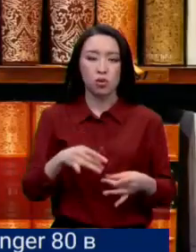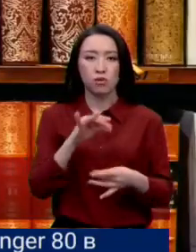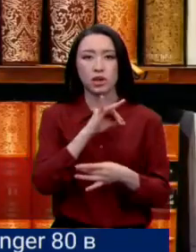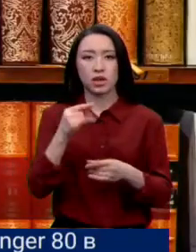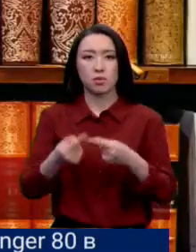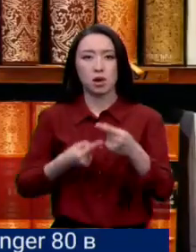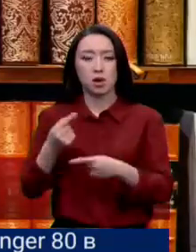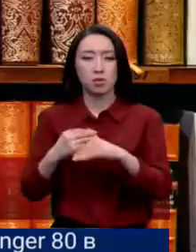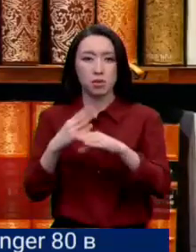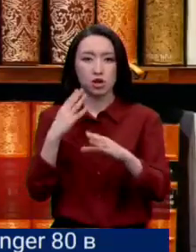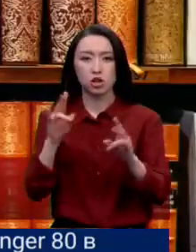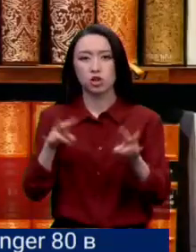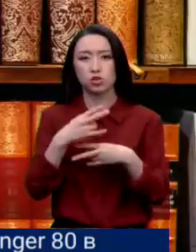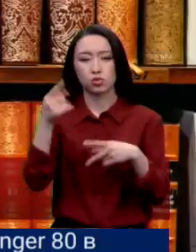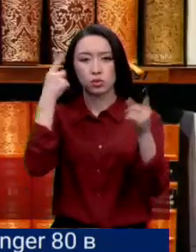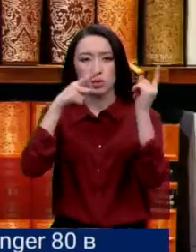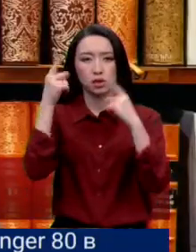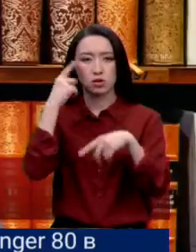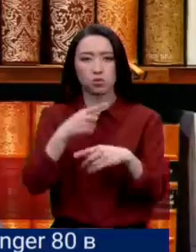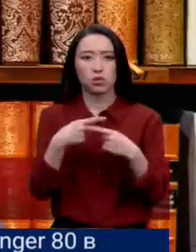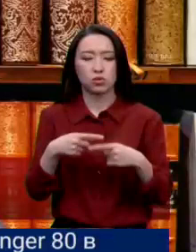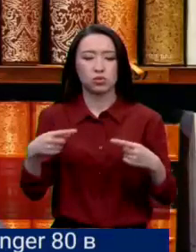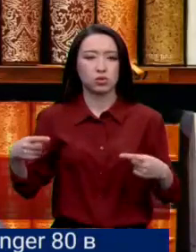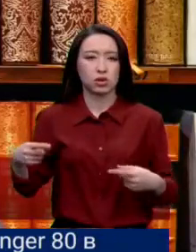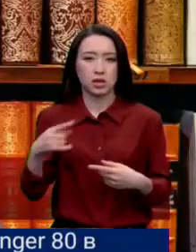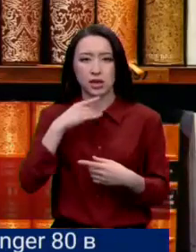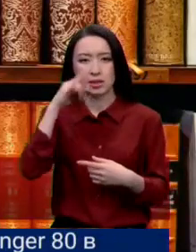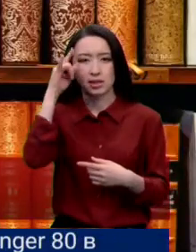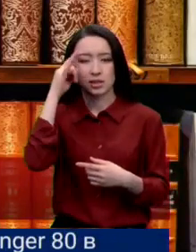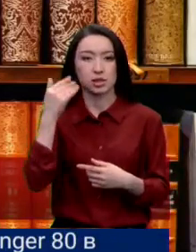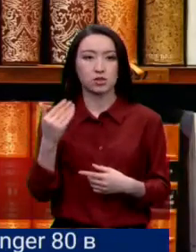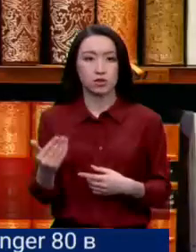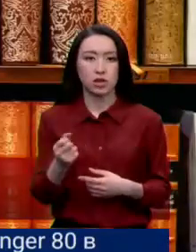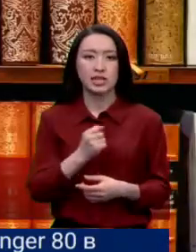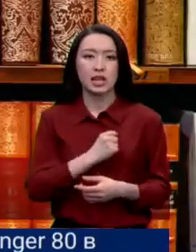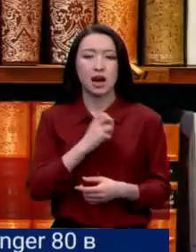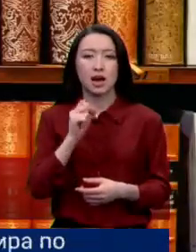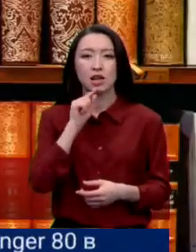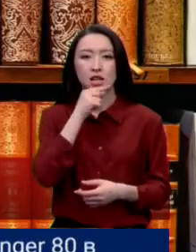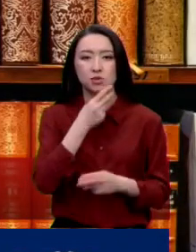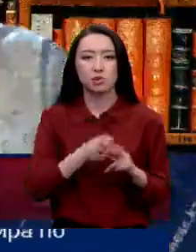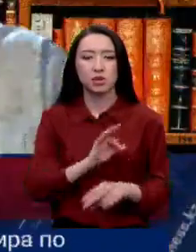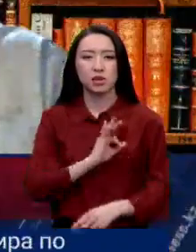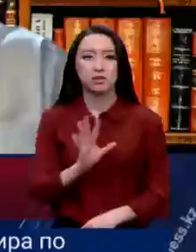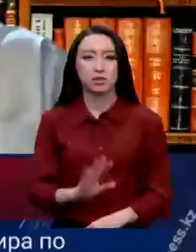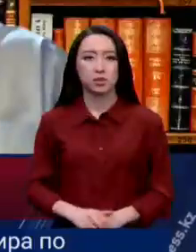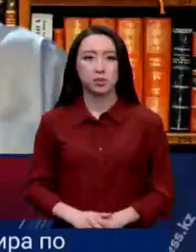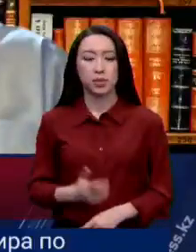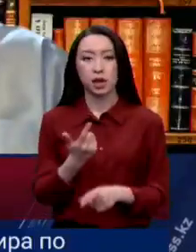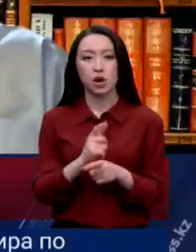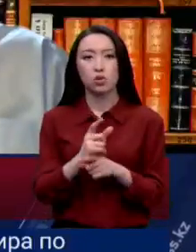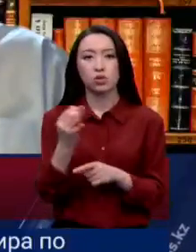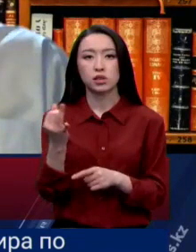подержанные автомобили, и не нужно придумывать никаких автопромов казахстанских. К сожалению, экономически это невыгодно. Очень интересная аналогия,